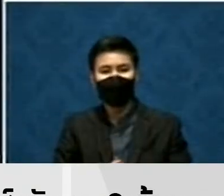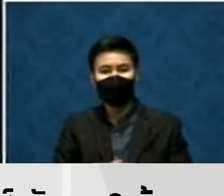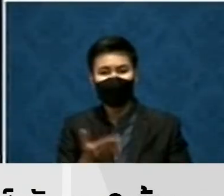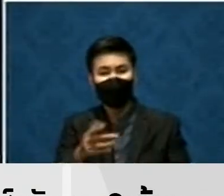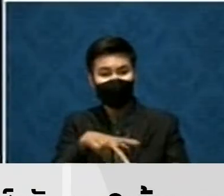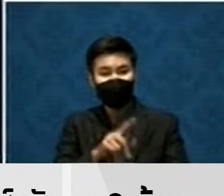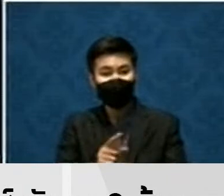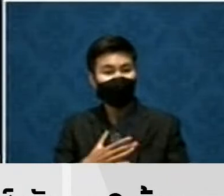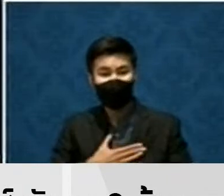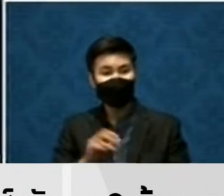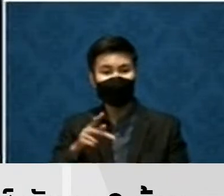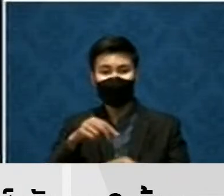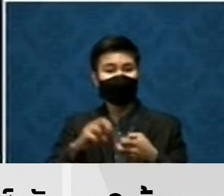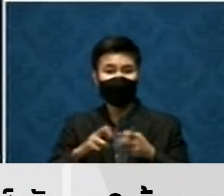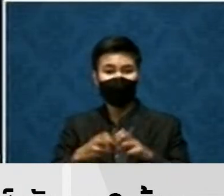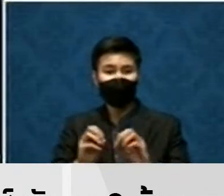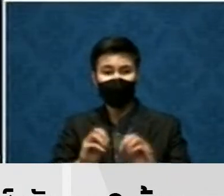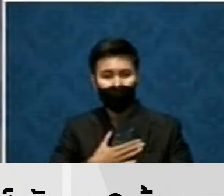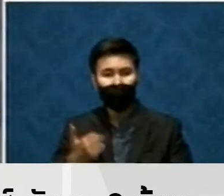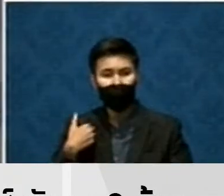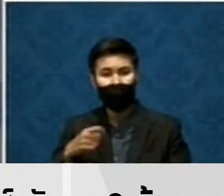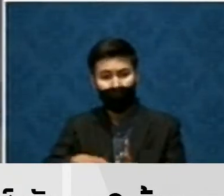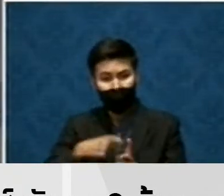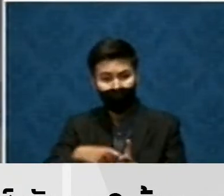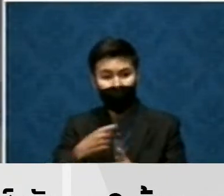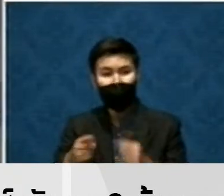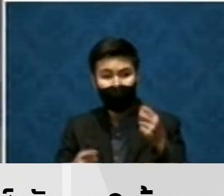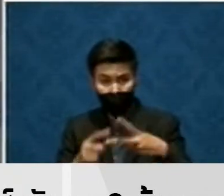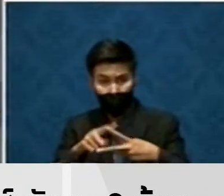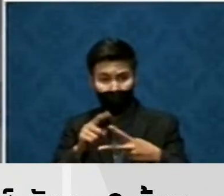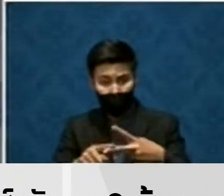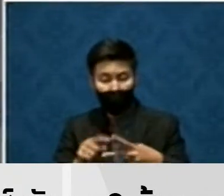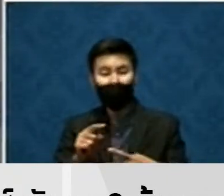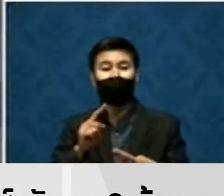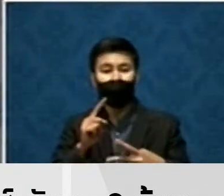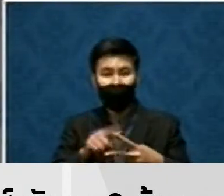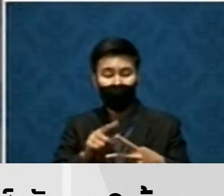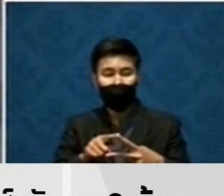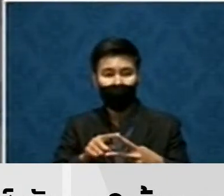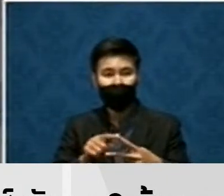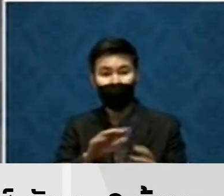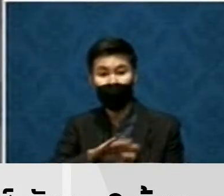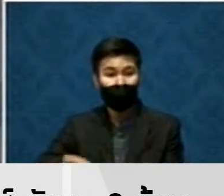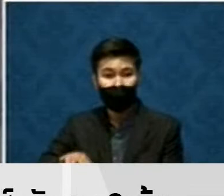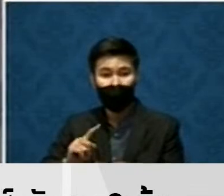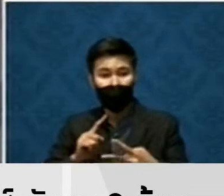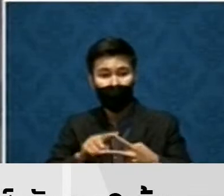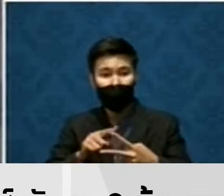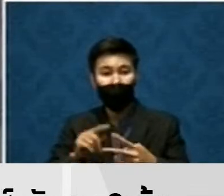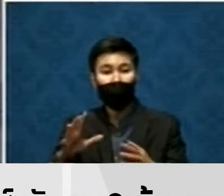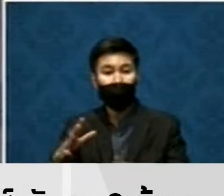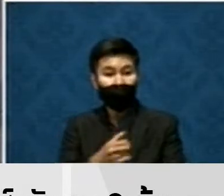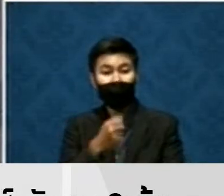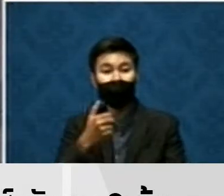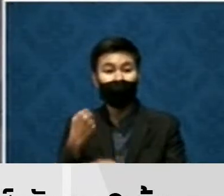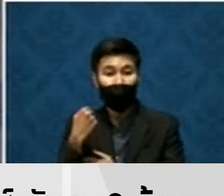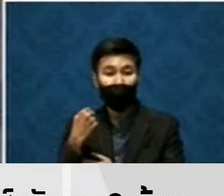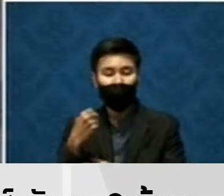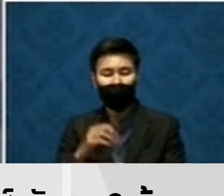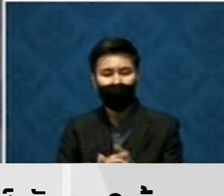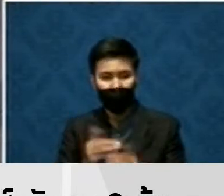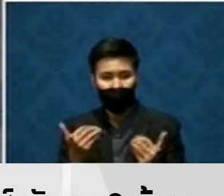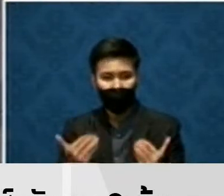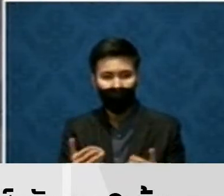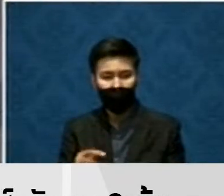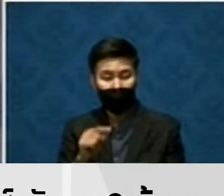ครับก็เป็นผิดต้องการที่จะไปสอบได้ลงพื้นที่ 28ล้านบาทครับครับนี่ก็จะได้แล้วก็